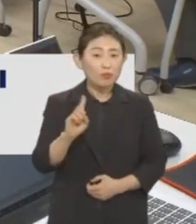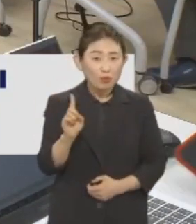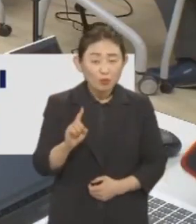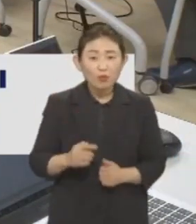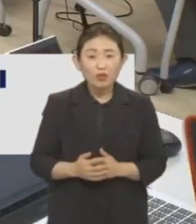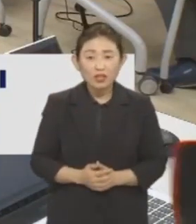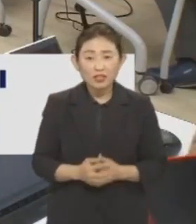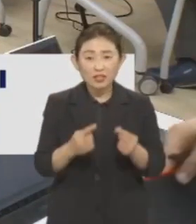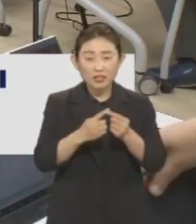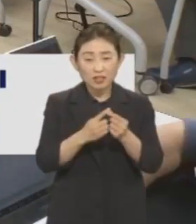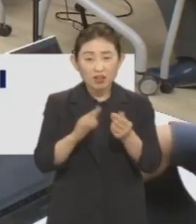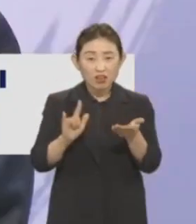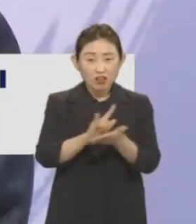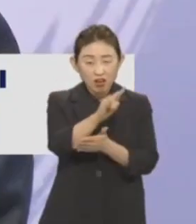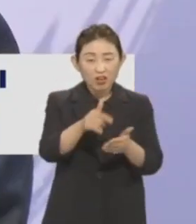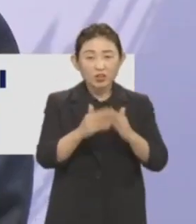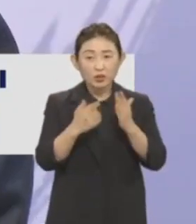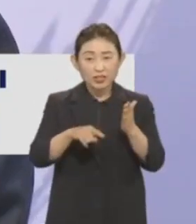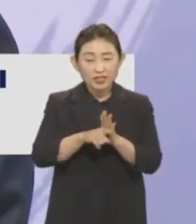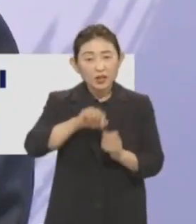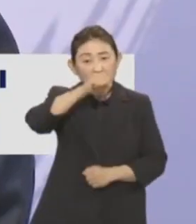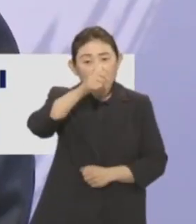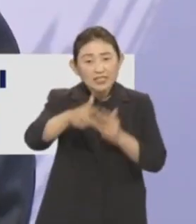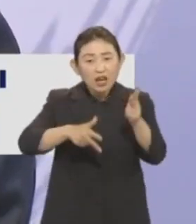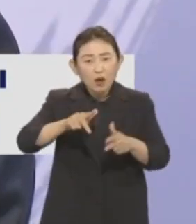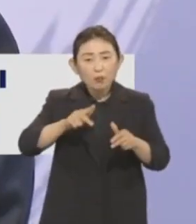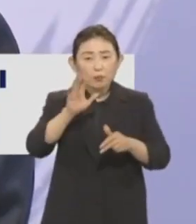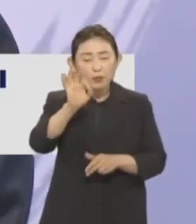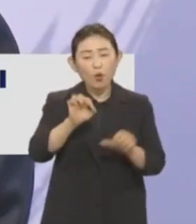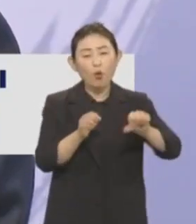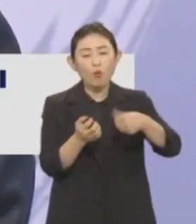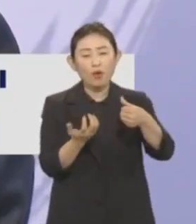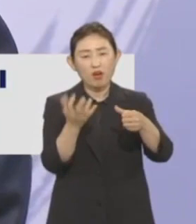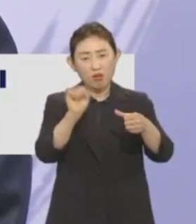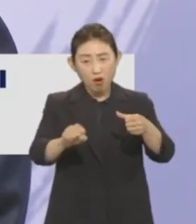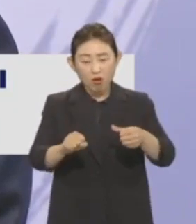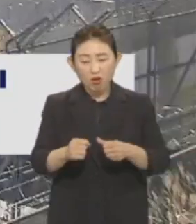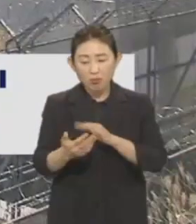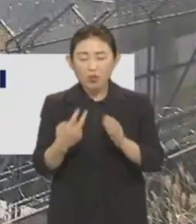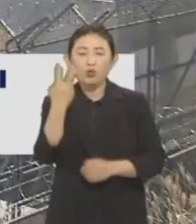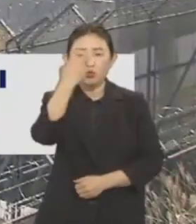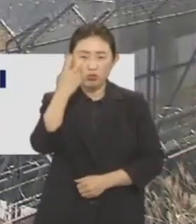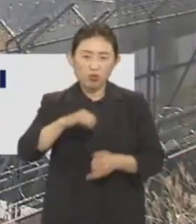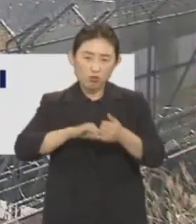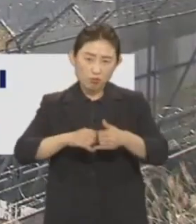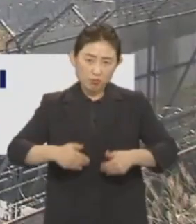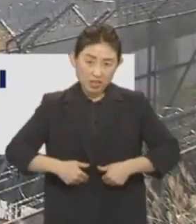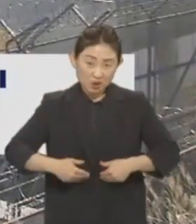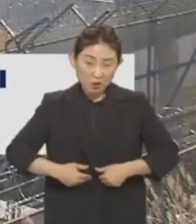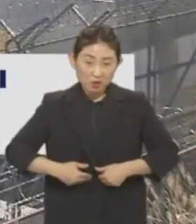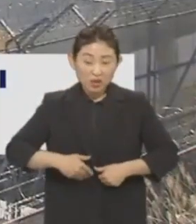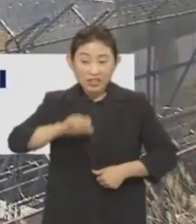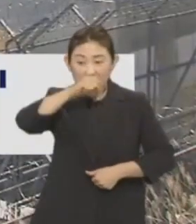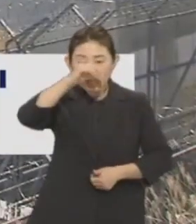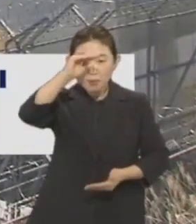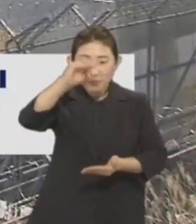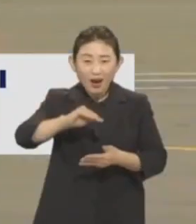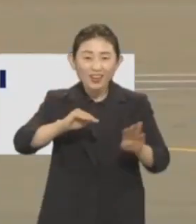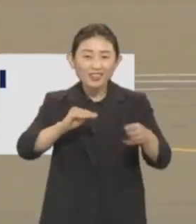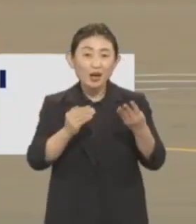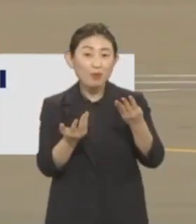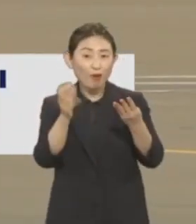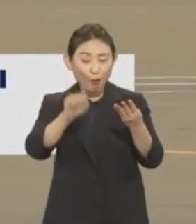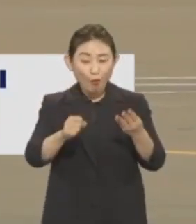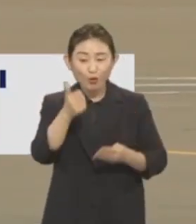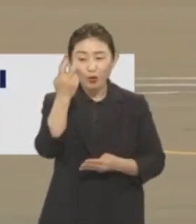기자회견에서 서산공항 건설은 총사업비가 500억 원을 넘어 예타조상이 된만큼 총 사업비를 400억대로 낮춰